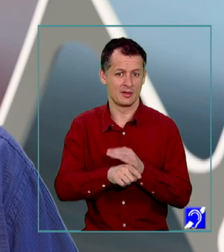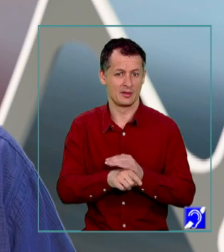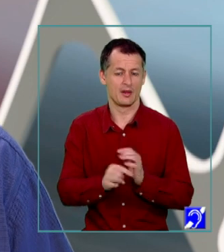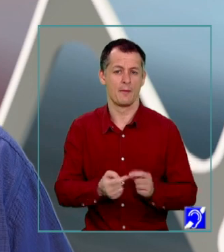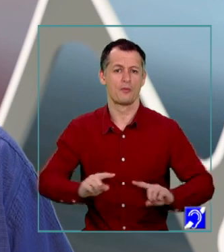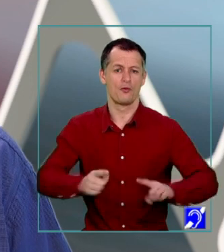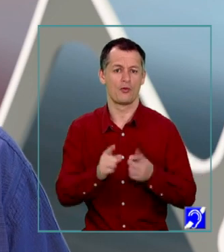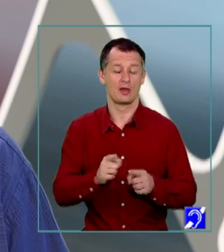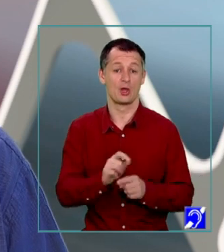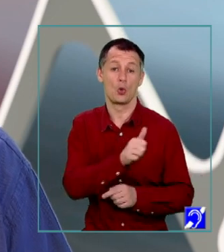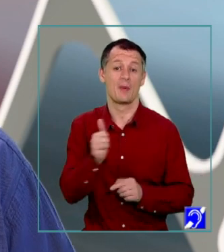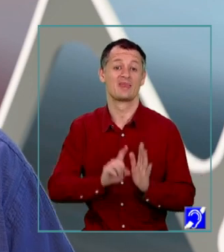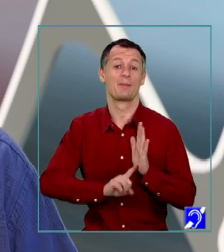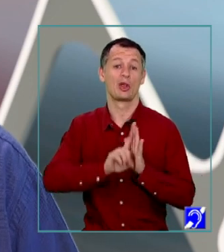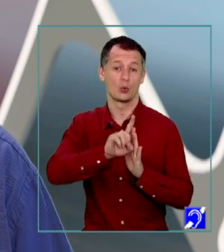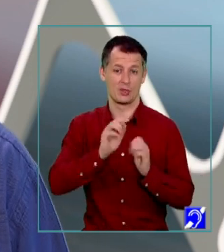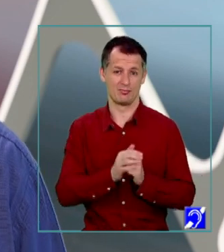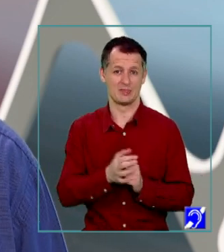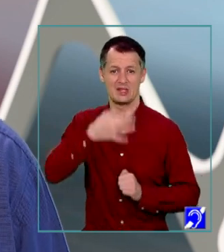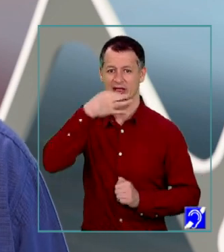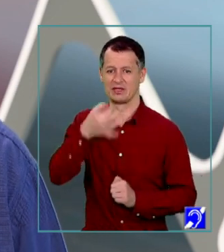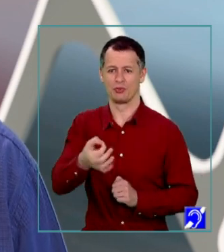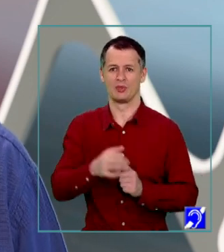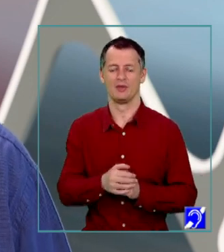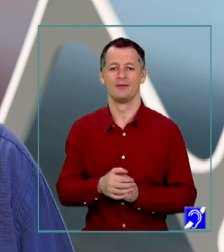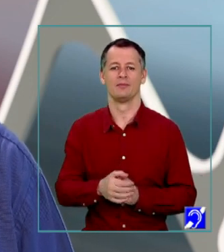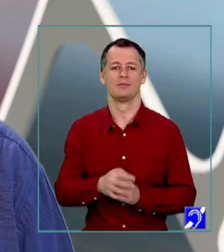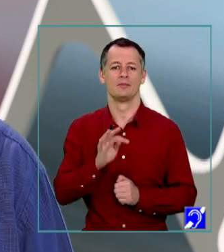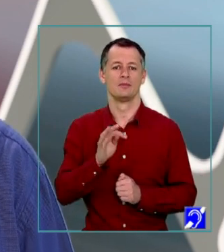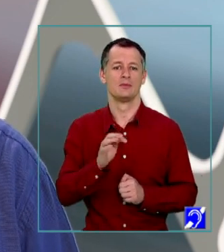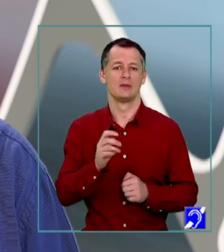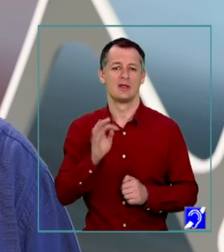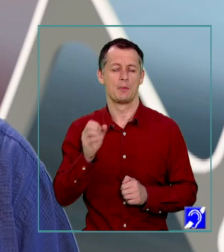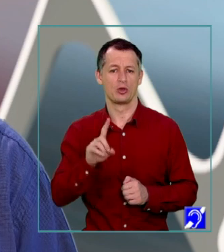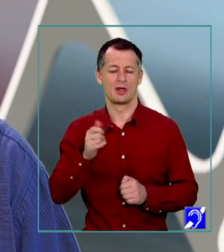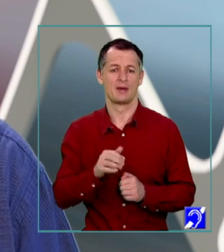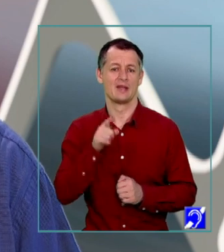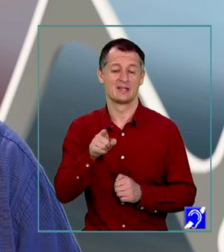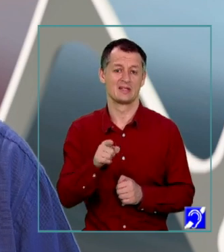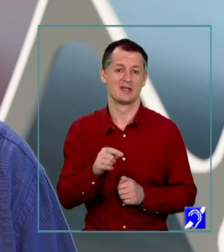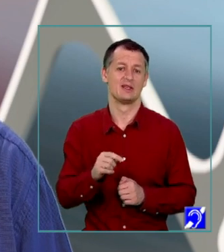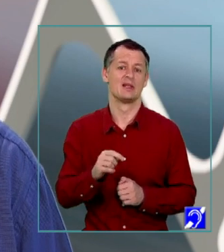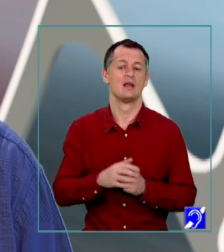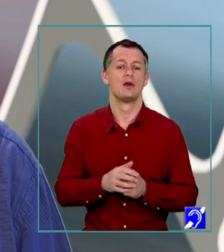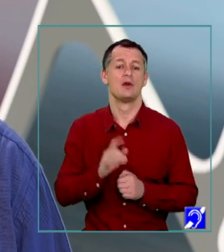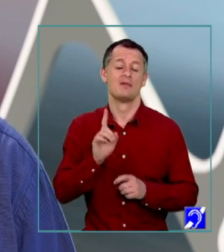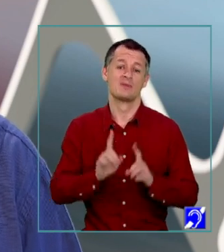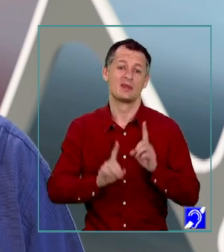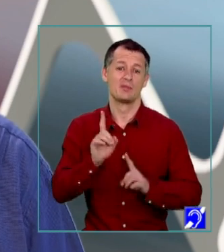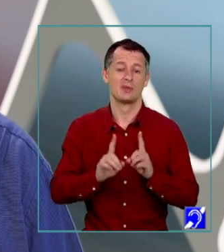de temperatură. Se spune în termodinamică, energia internă este funcție numai și numai de